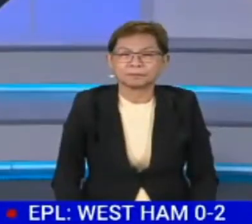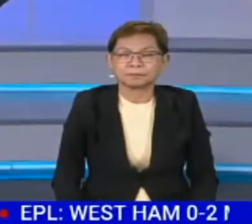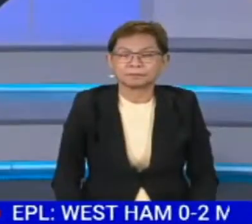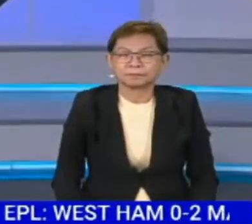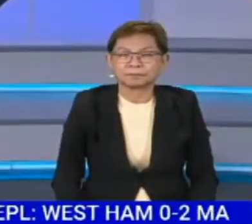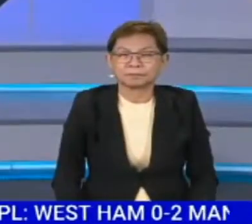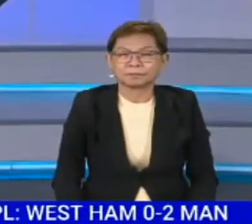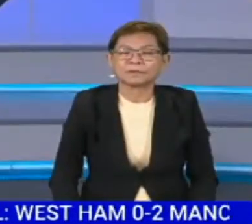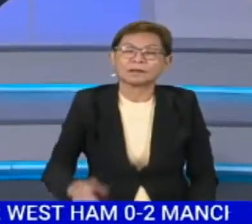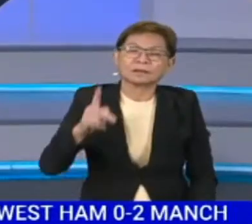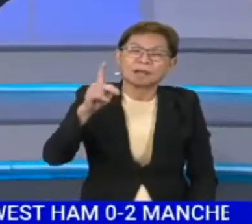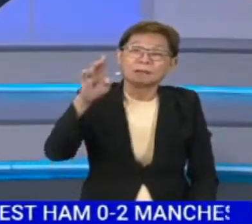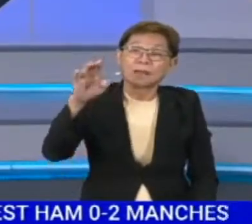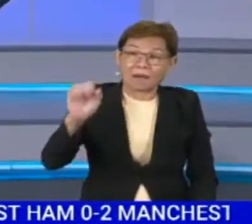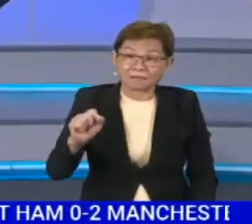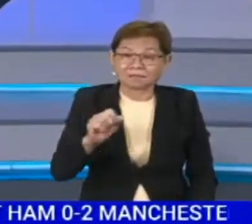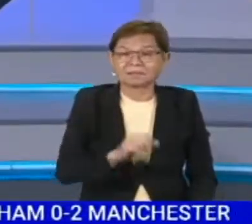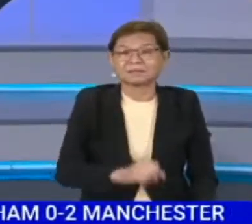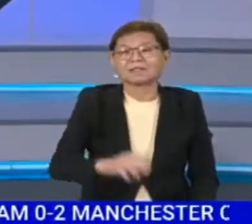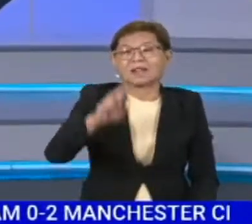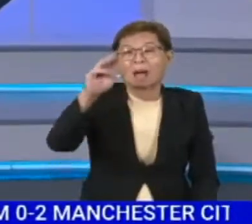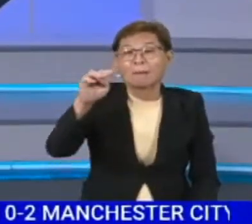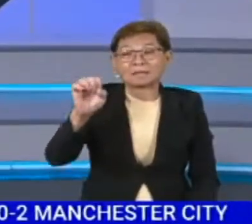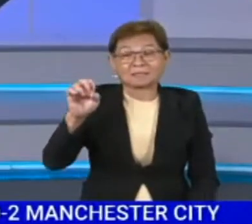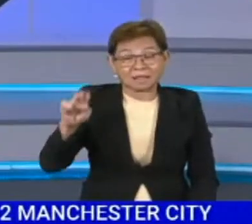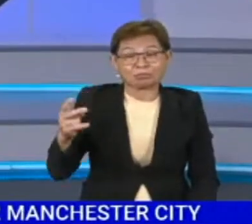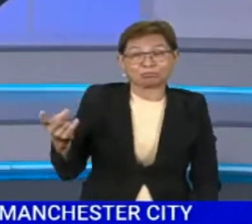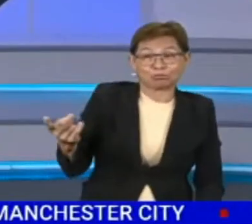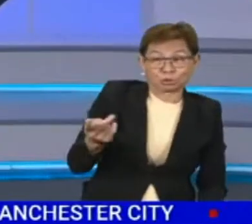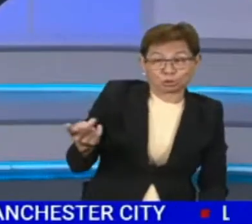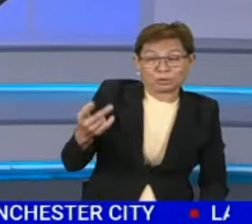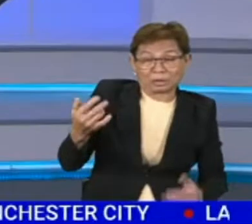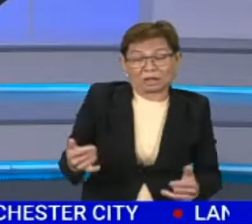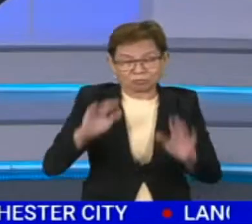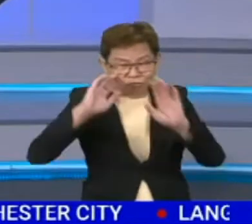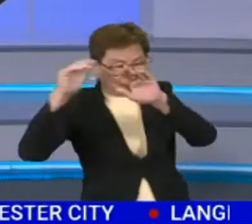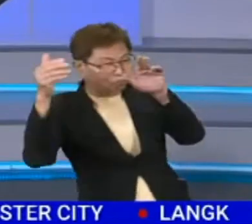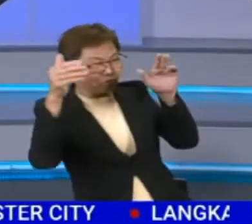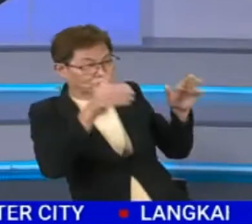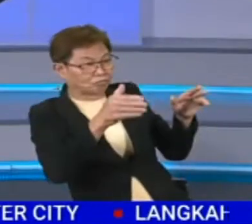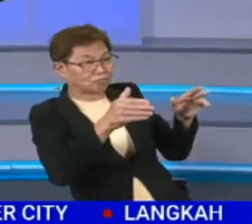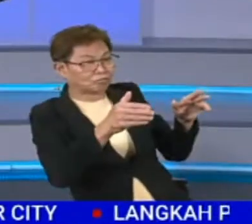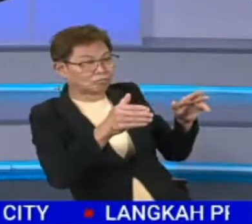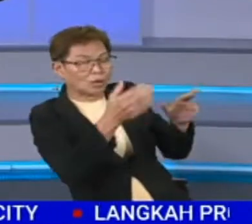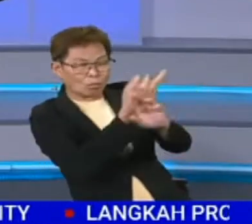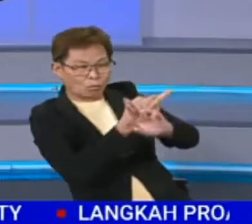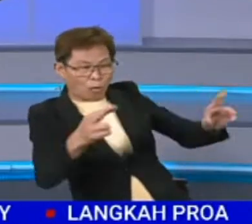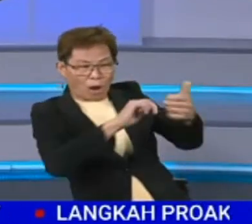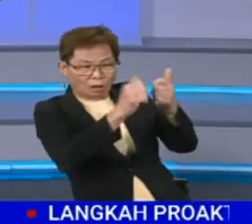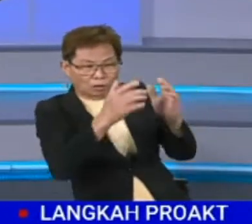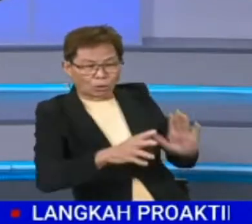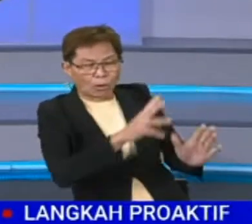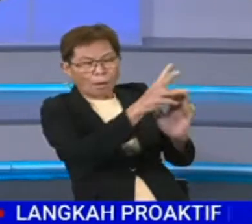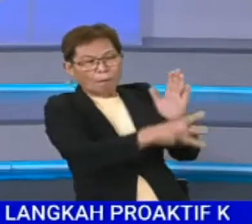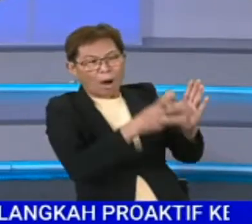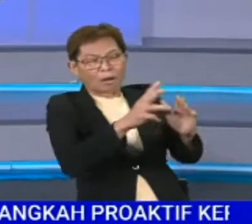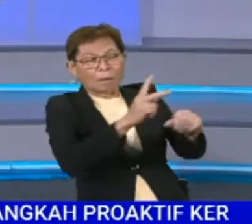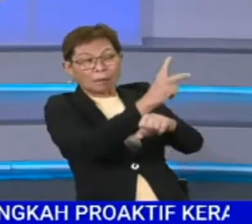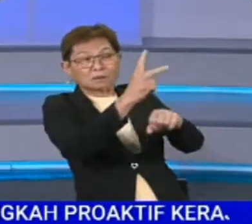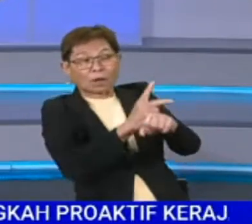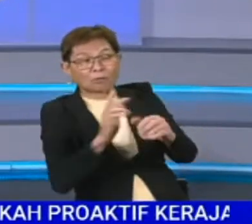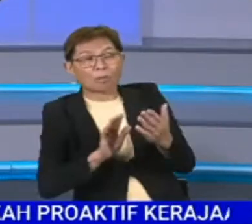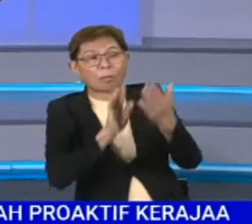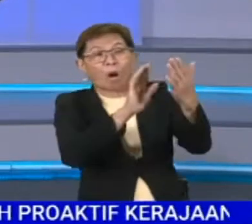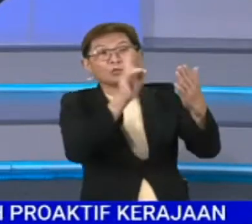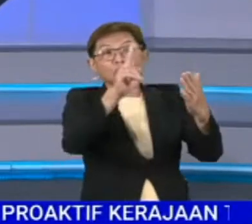kementerian belia dan sukan serta masih suka negara MSN kini mengalihkan tumpuan kepada mempersiapkan atlet ora kebangsaan bagi